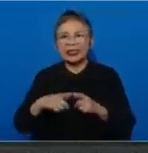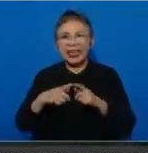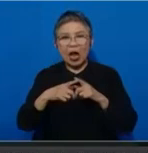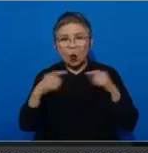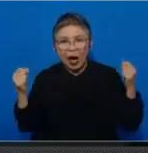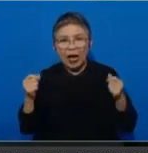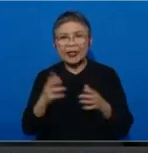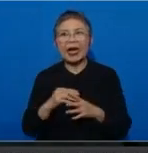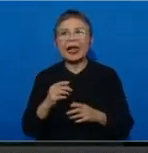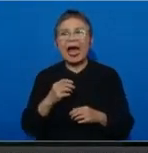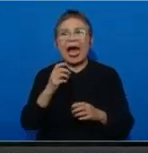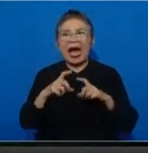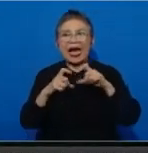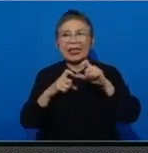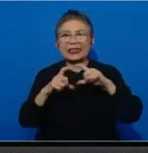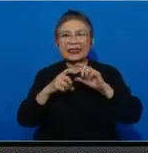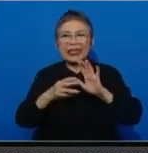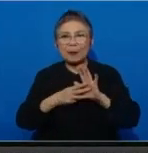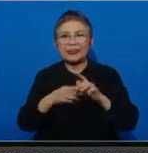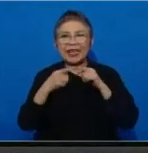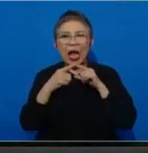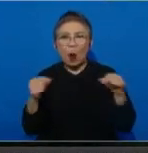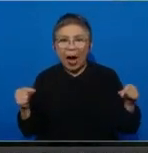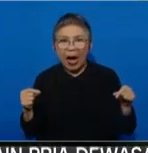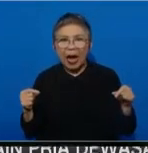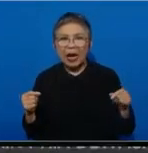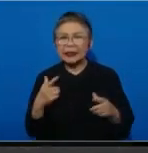biasanya saya makan dulu ya Ada yang